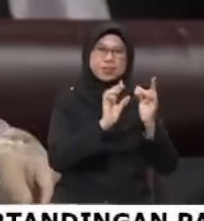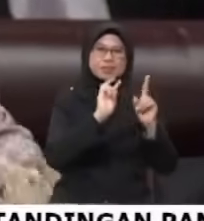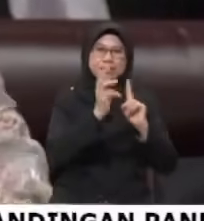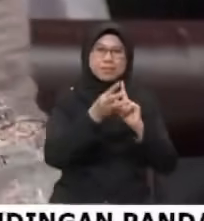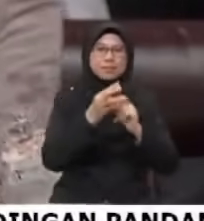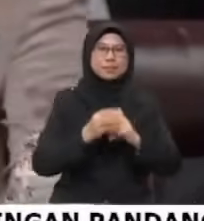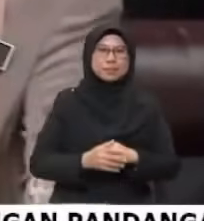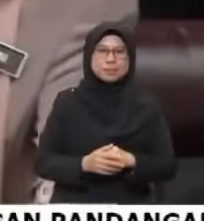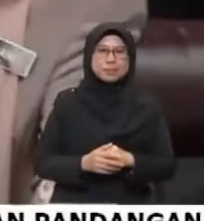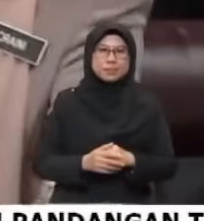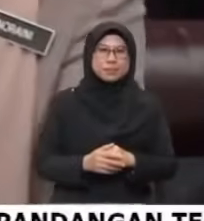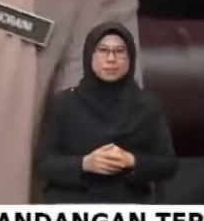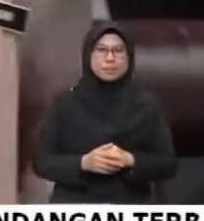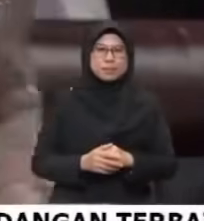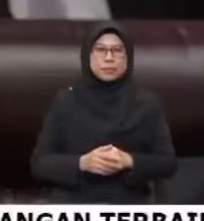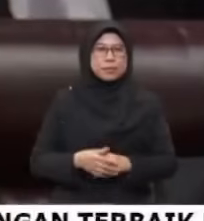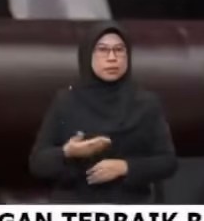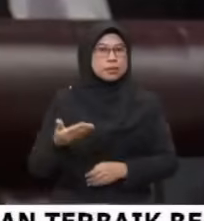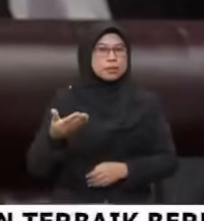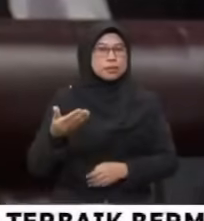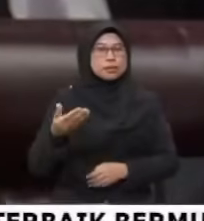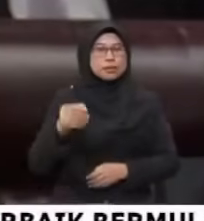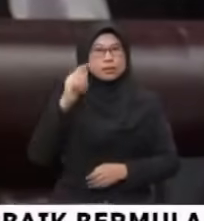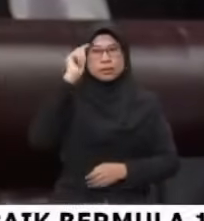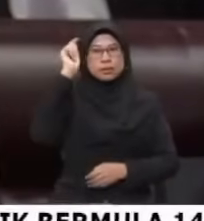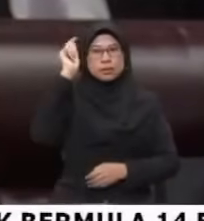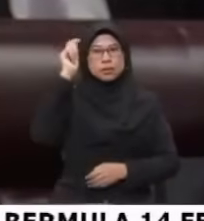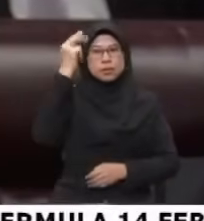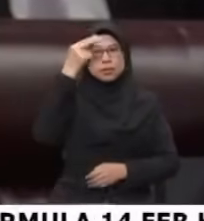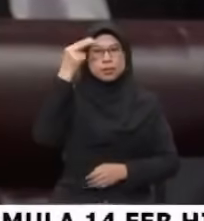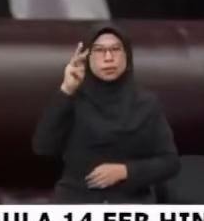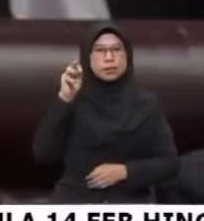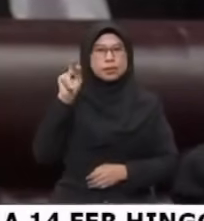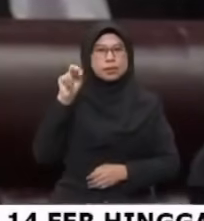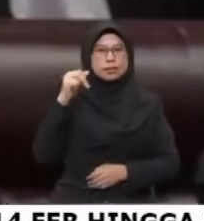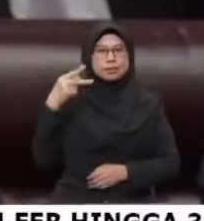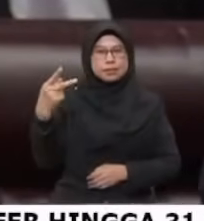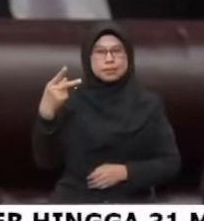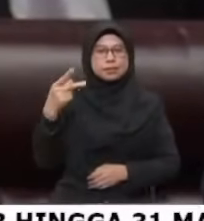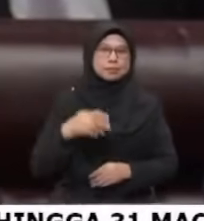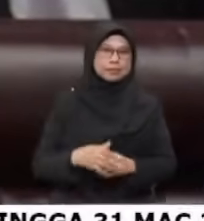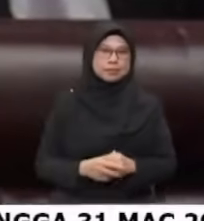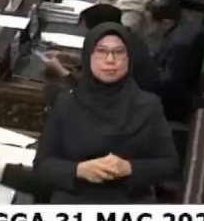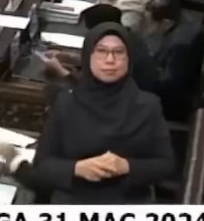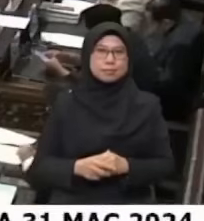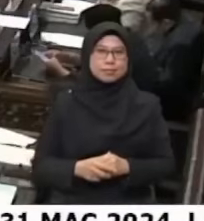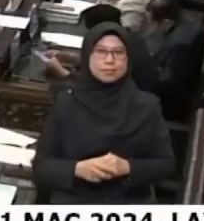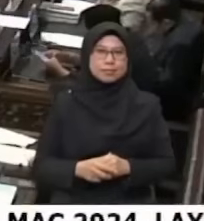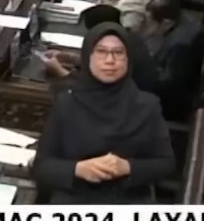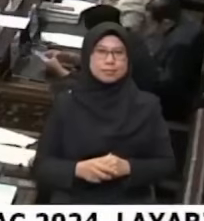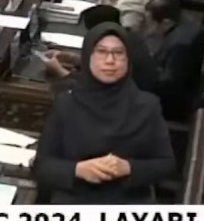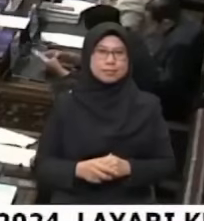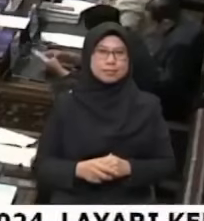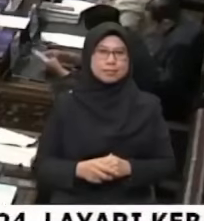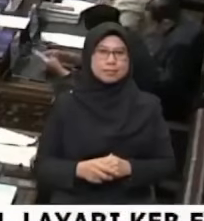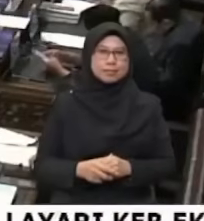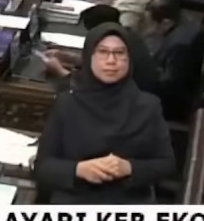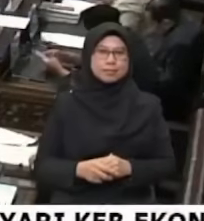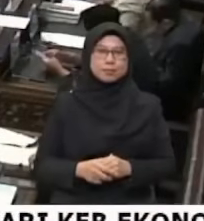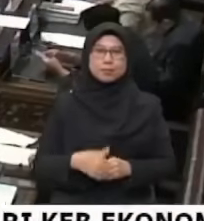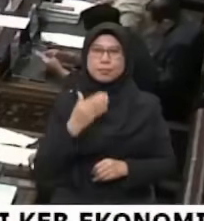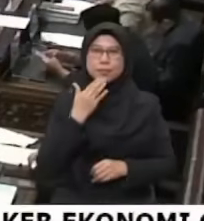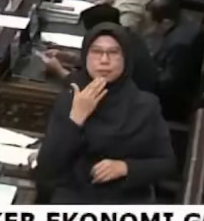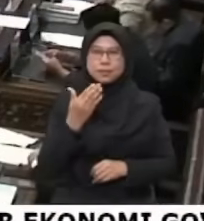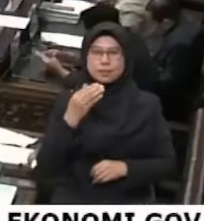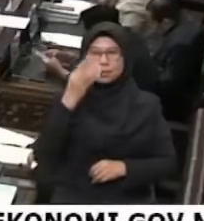terima kasih banakb Senator Tuan Haji Mohamad Nik ABD bin Abdul Aziz Terima